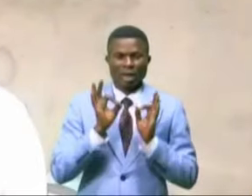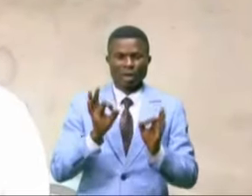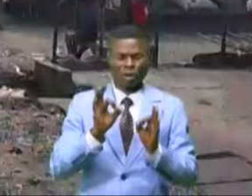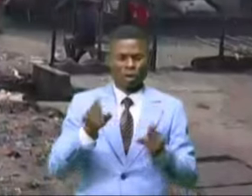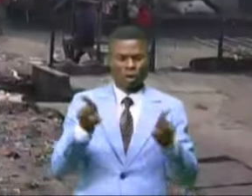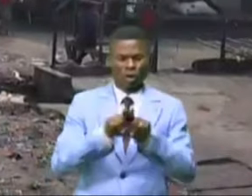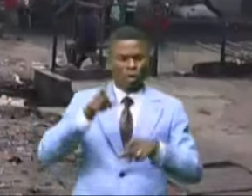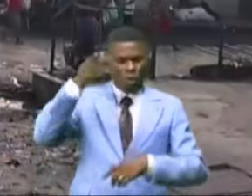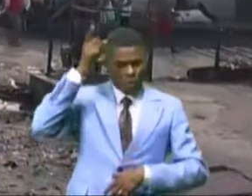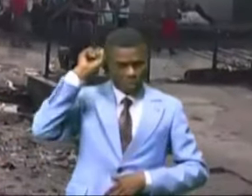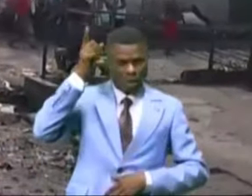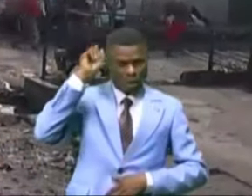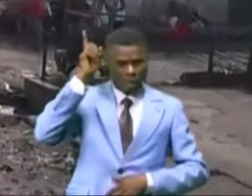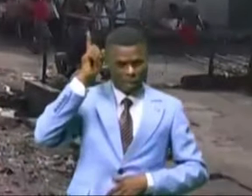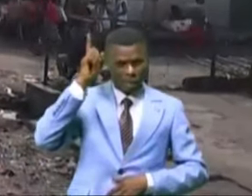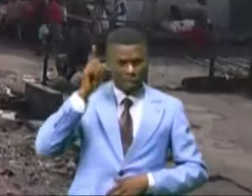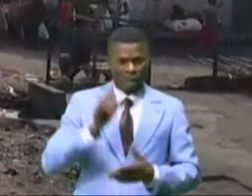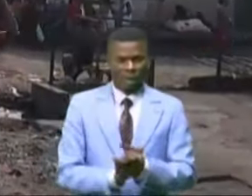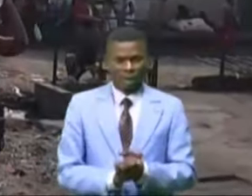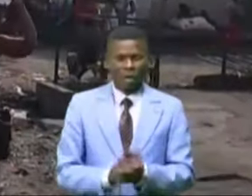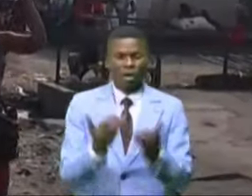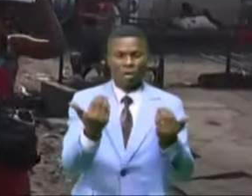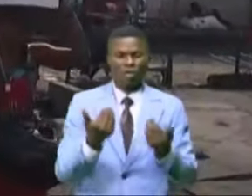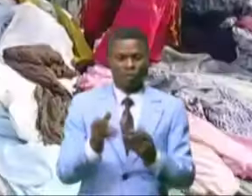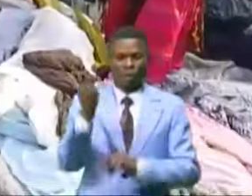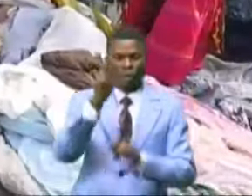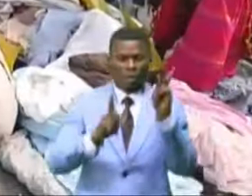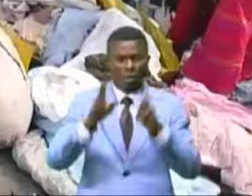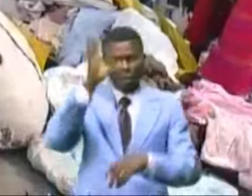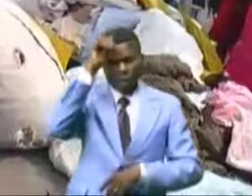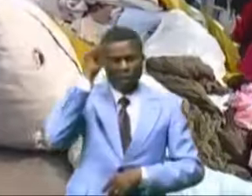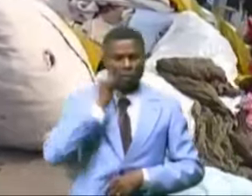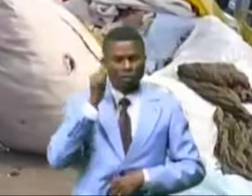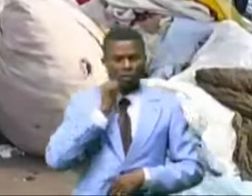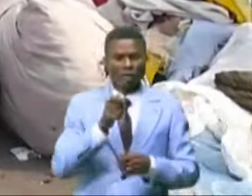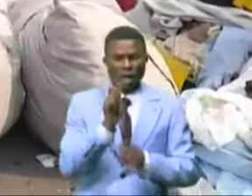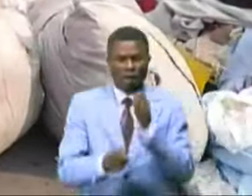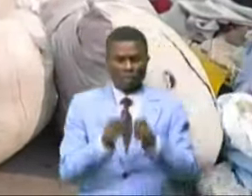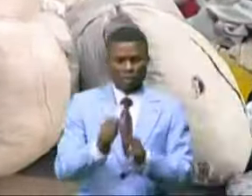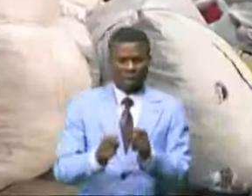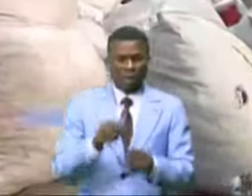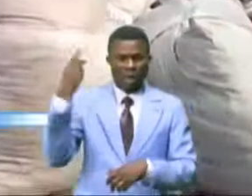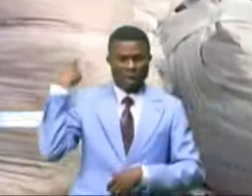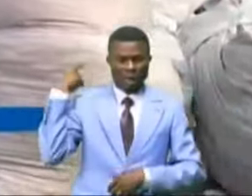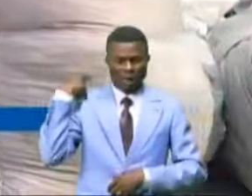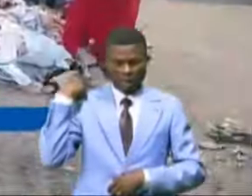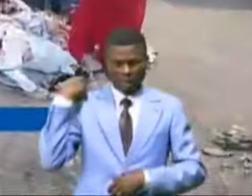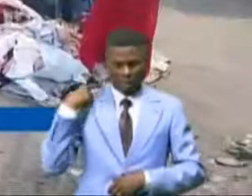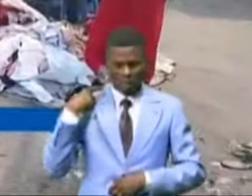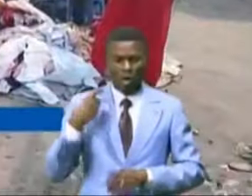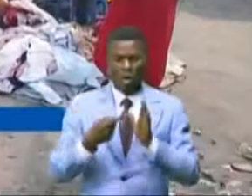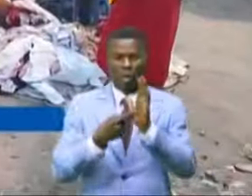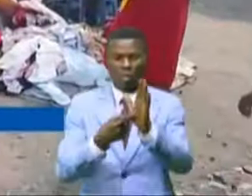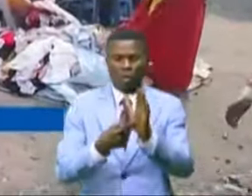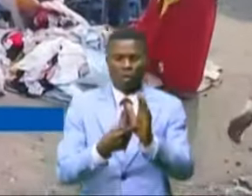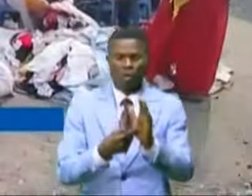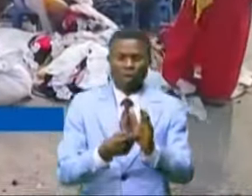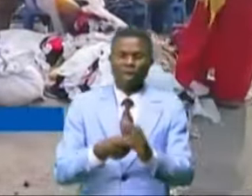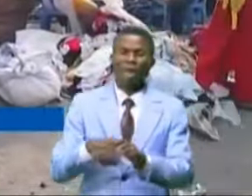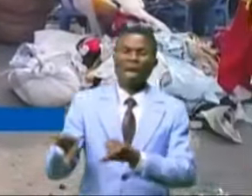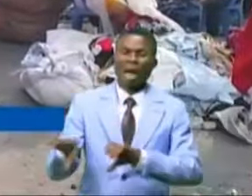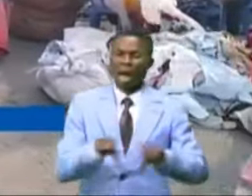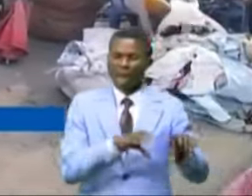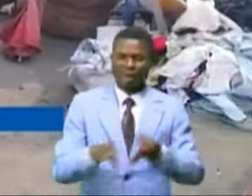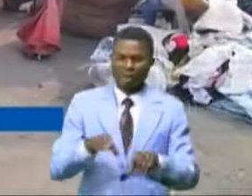plateau d'antan. Le vœu de Matétois est de voir leurs élus combler l'écart entre la parole et l'acte. C'est